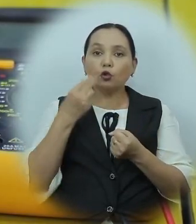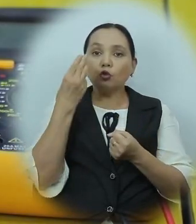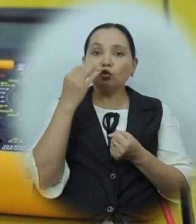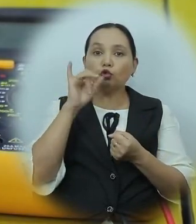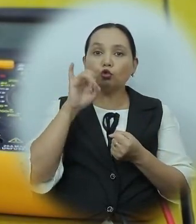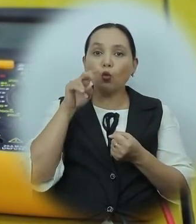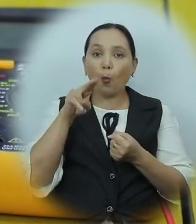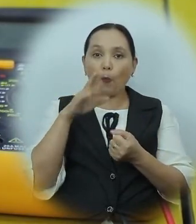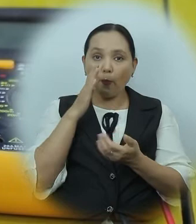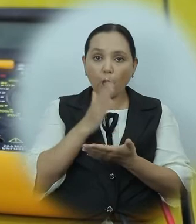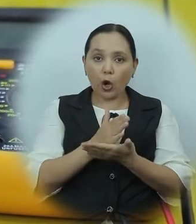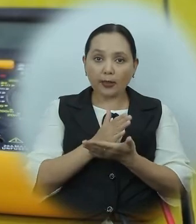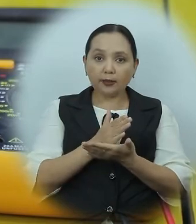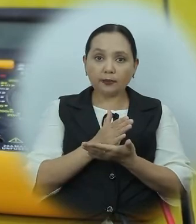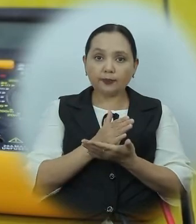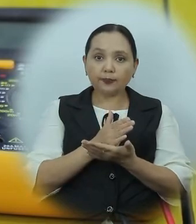shuruplari bo'ladi.